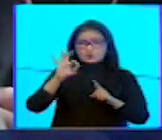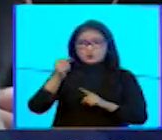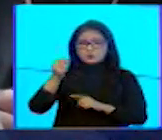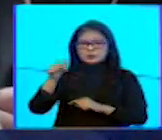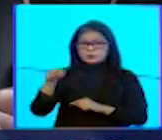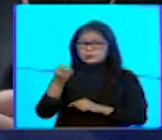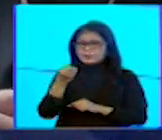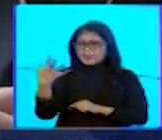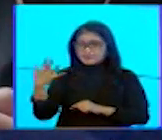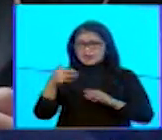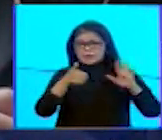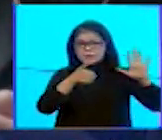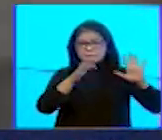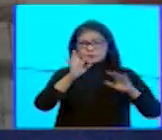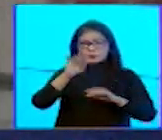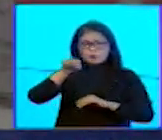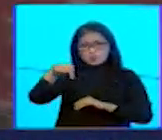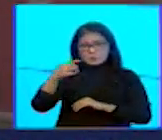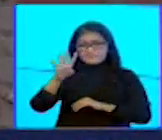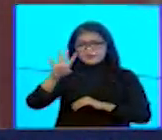adalah 60,49%.